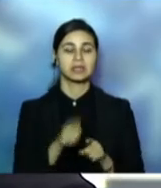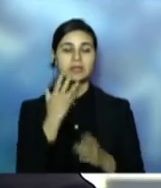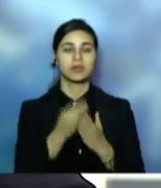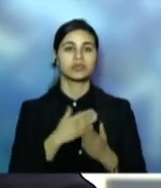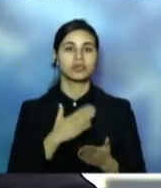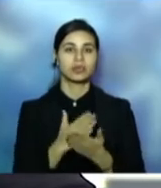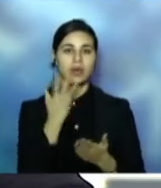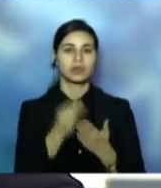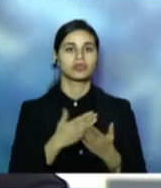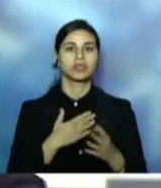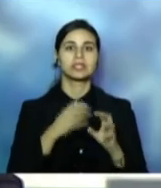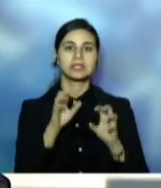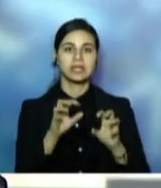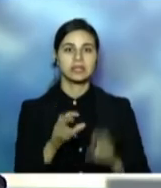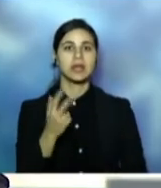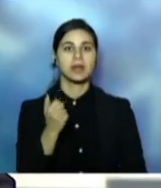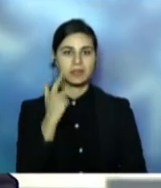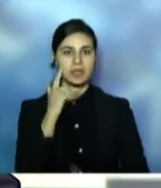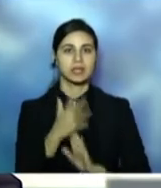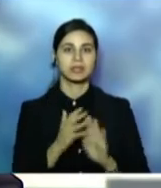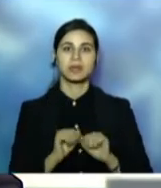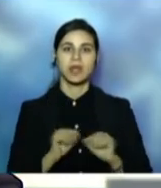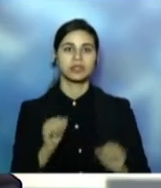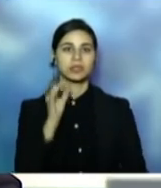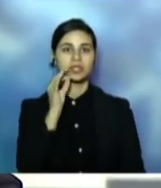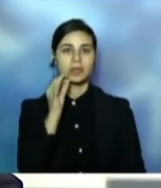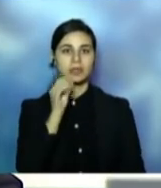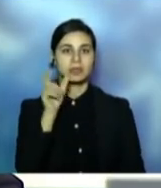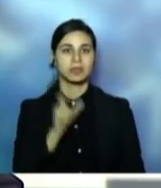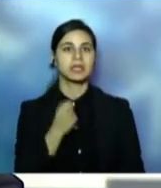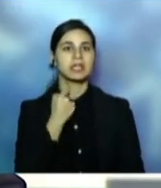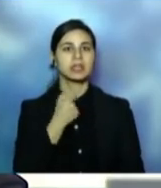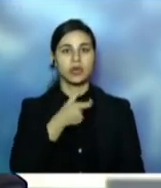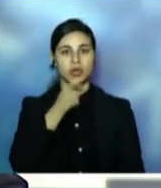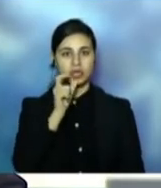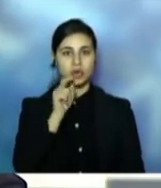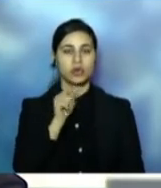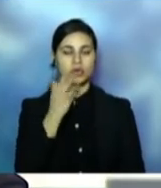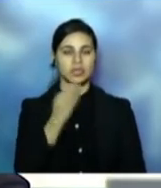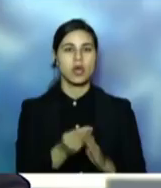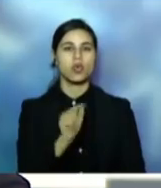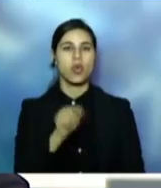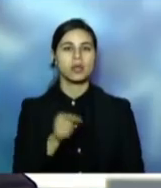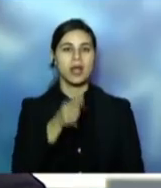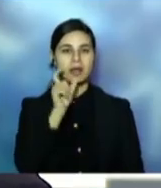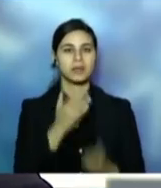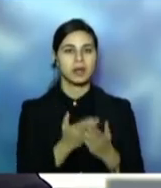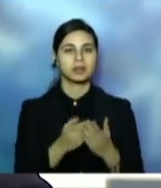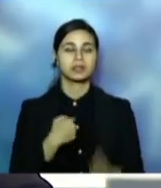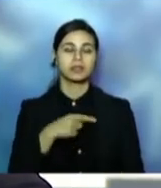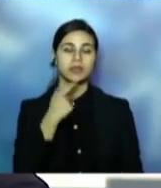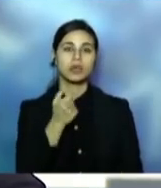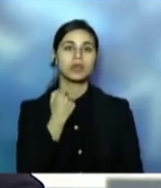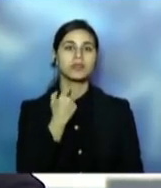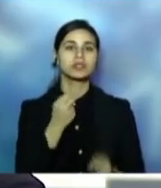გვაქვს ჩვენი წესები, ხომ გასაგებია რომ არ შეიძლება დიაბეტიანმა ლიქიორი მიიღოს. ჩვენ ვაძლევთ იქ რეკომენდაციას, როგორი